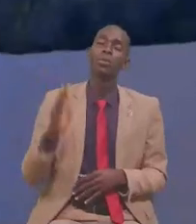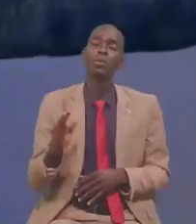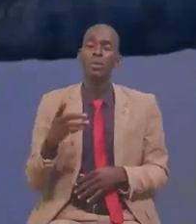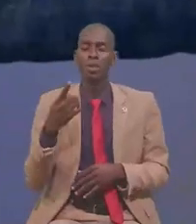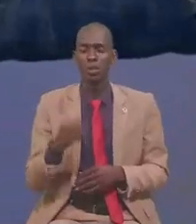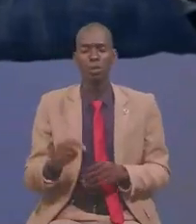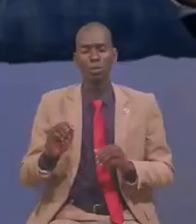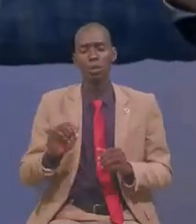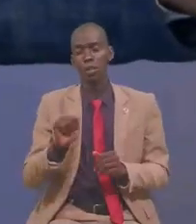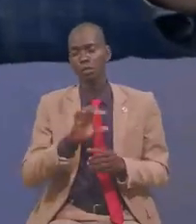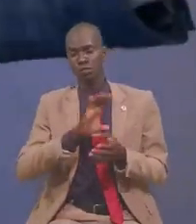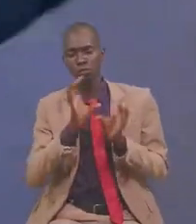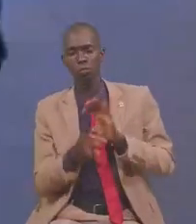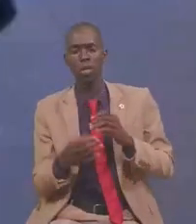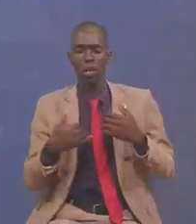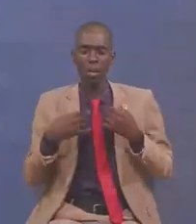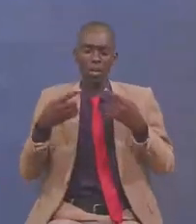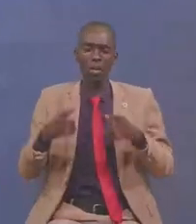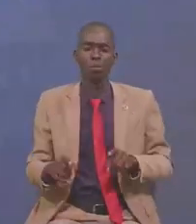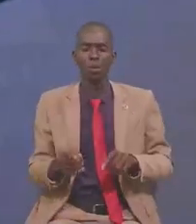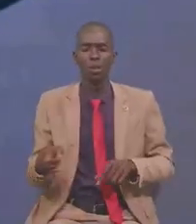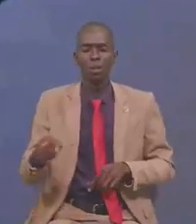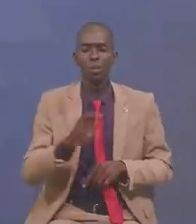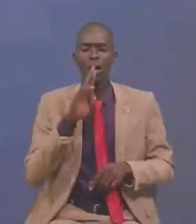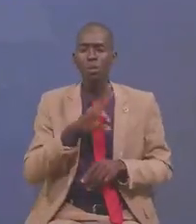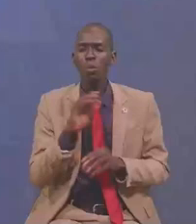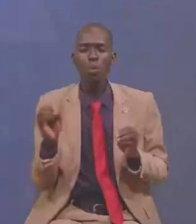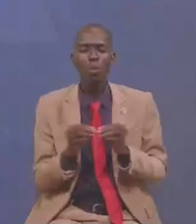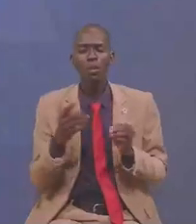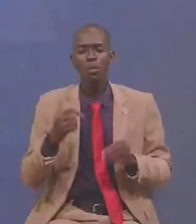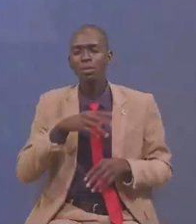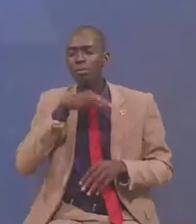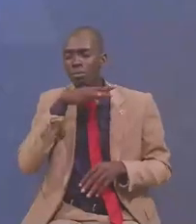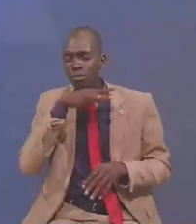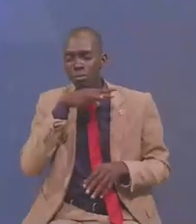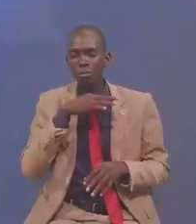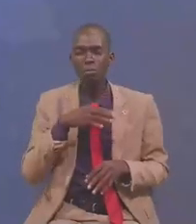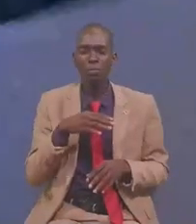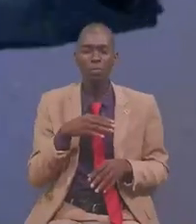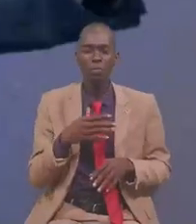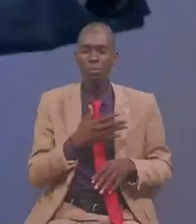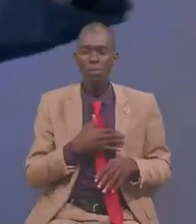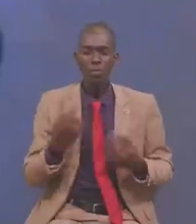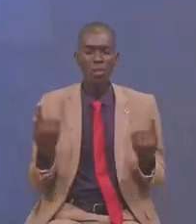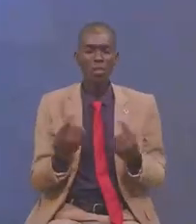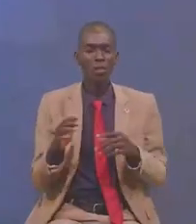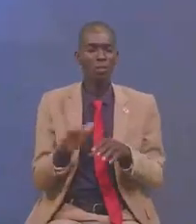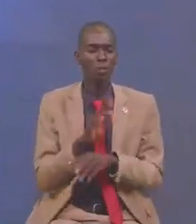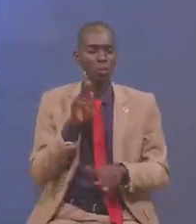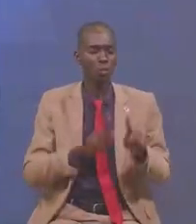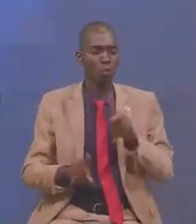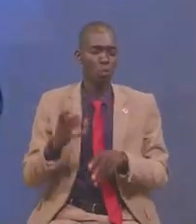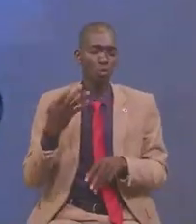a lieu. Ils ne sont plus la personne salée, la personne